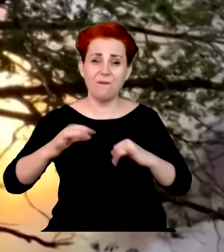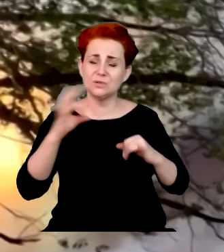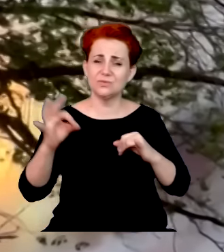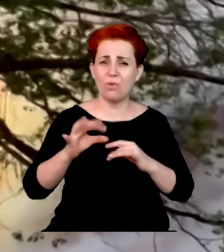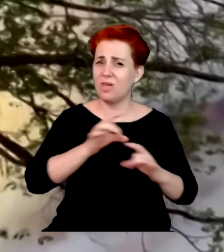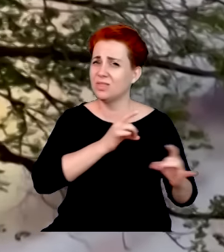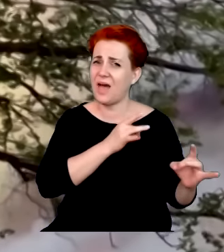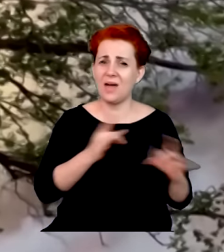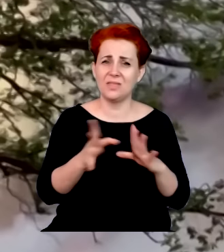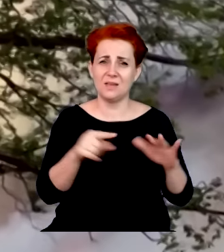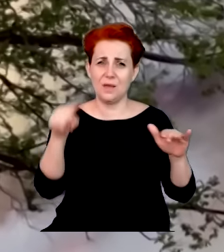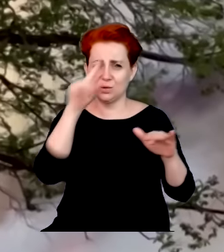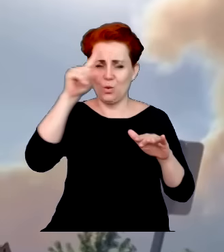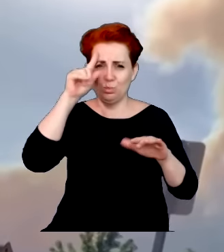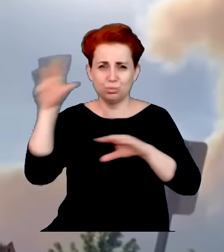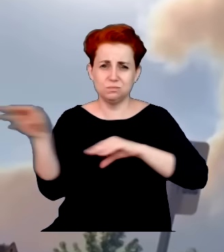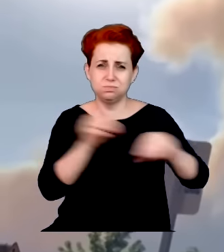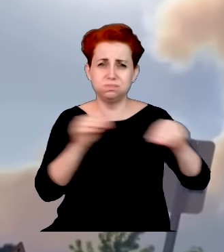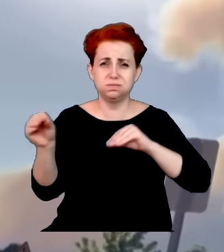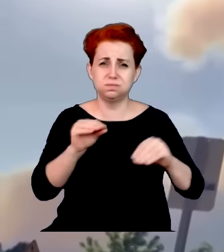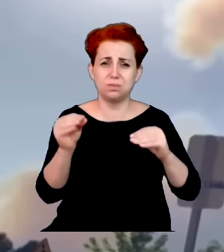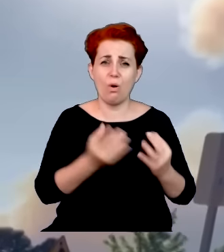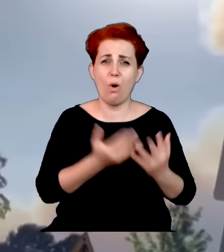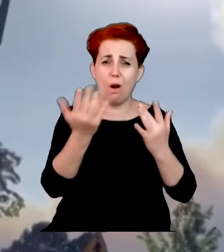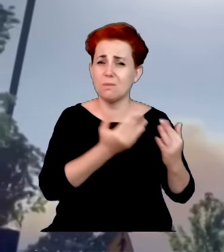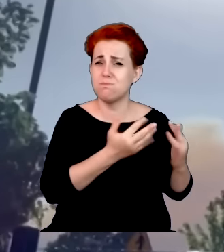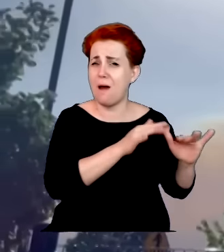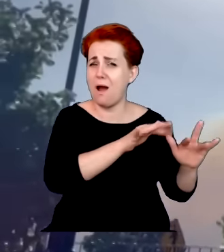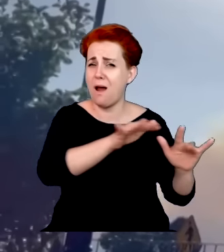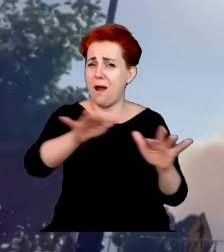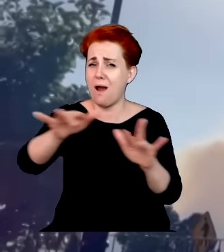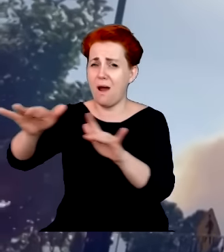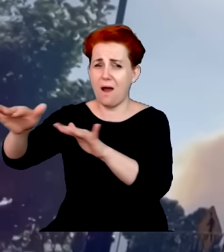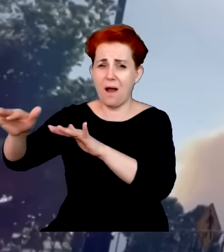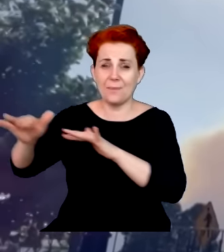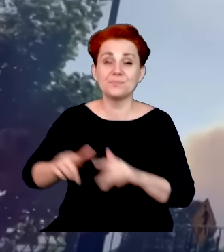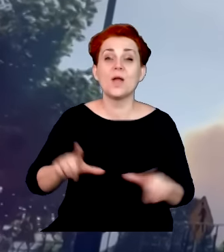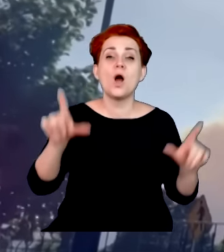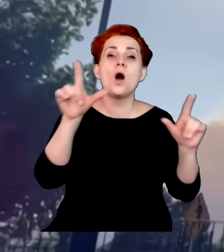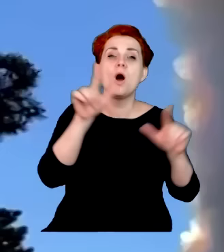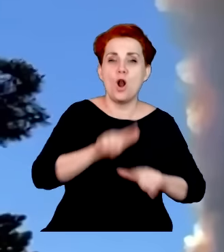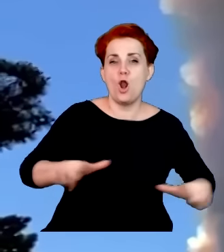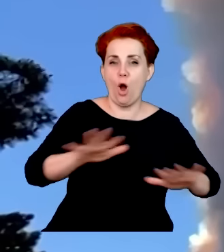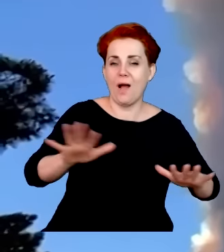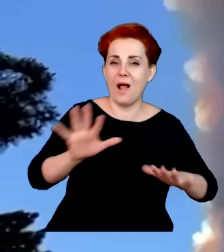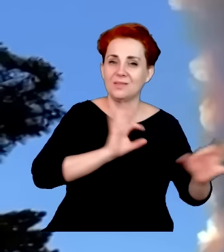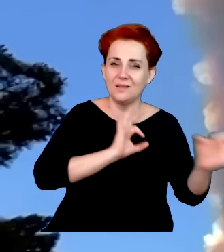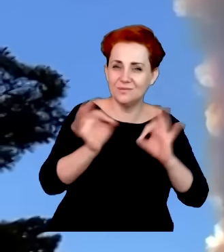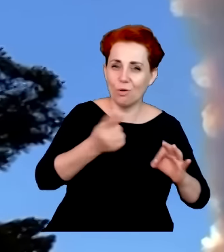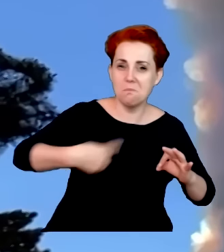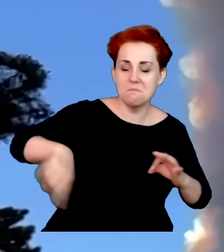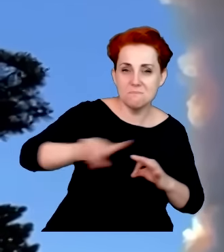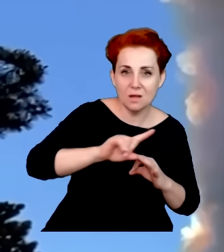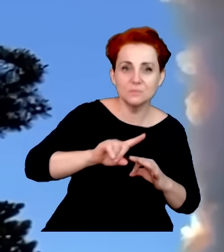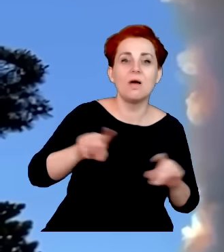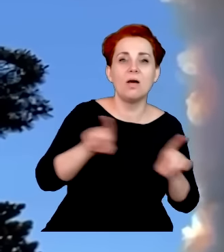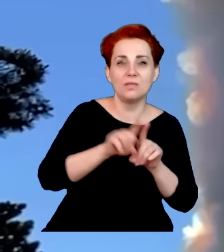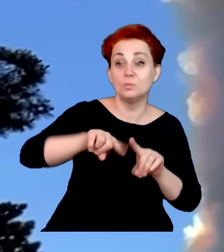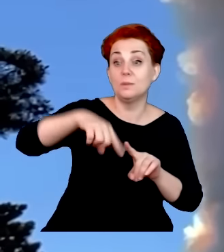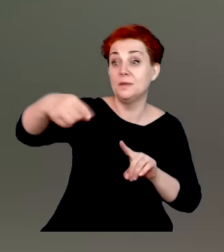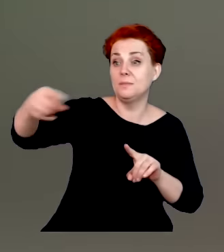ewakuację, ponieważ szybko rozprzestrzeniający się ogień zagroził miejscowości. Lokalne media informują, że mieszkańcy kilku kolejnych również powinni być